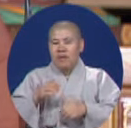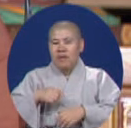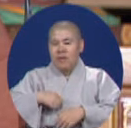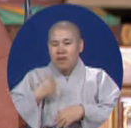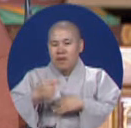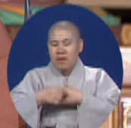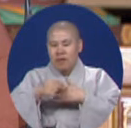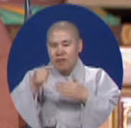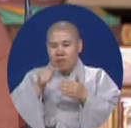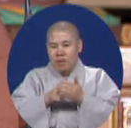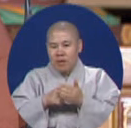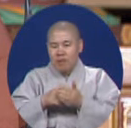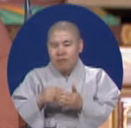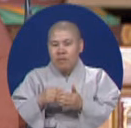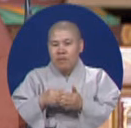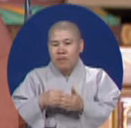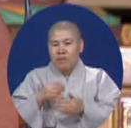미혹이거든요.